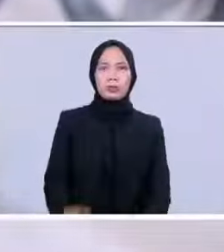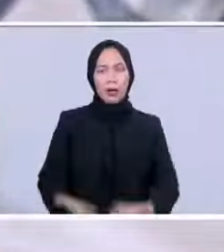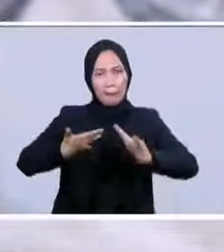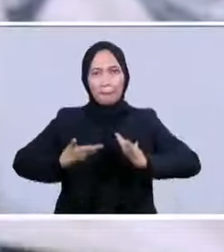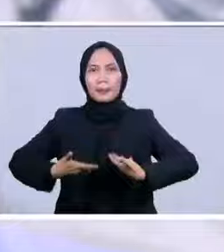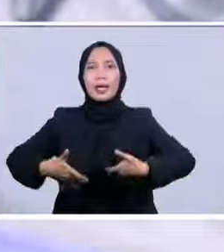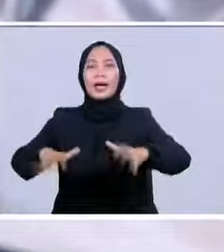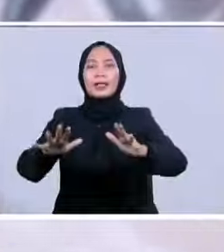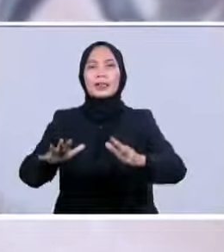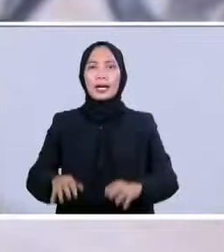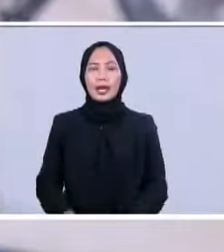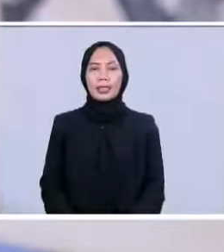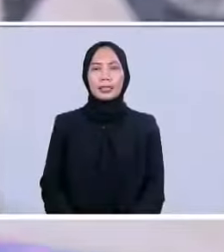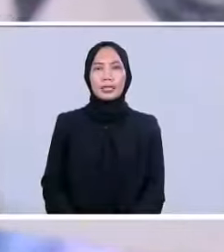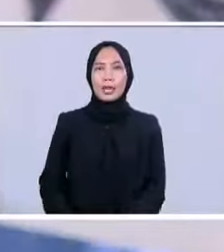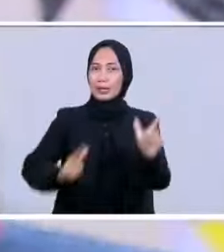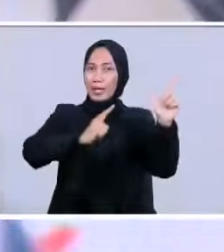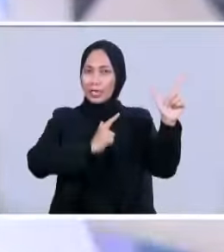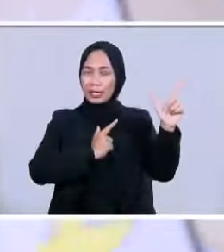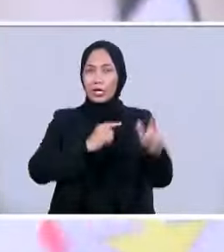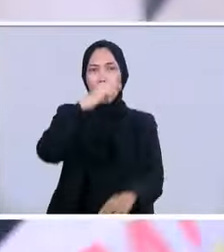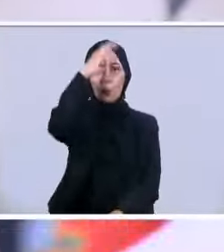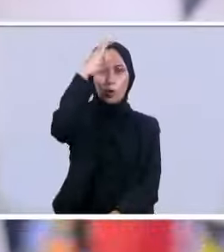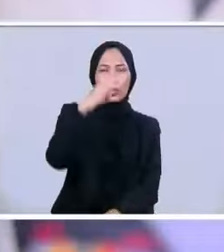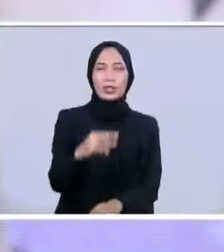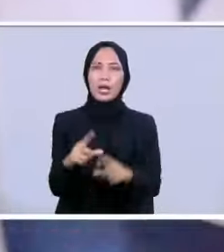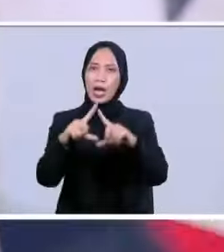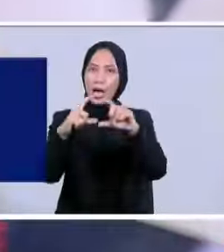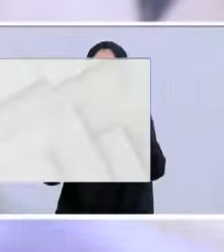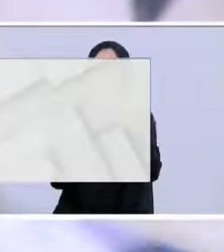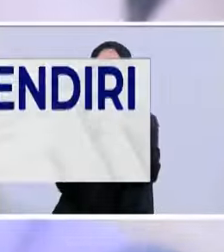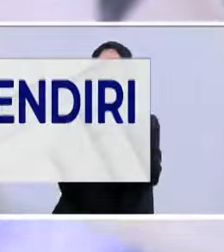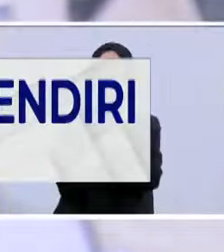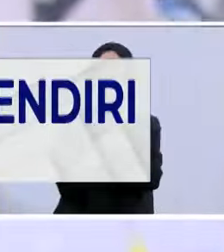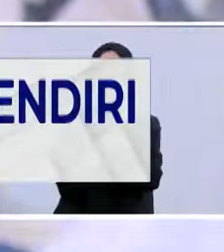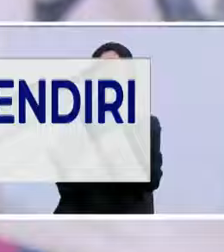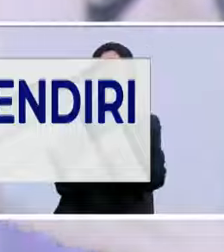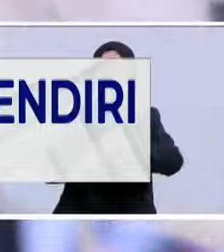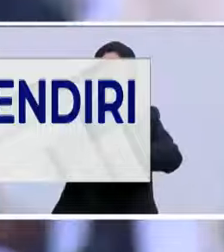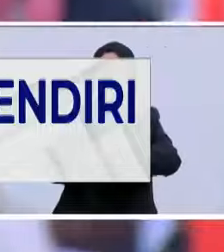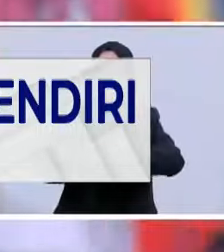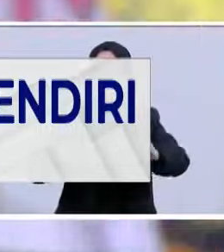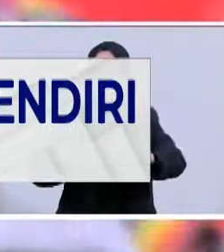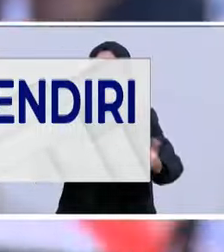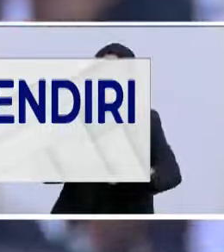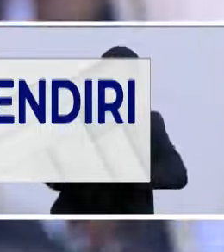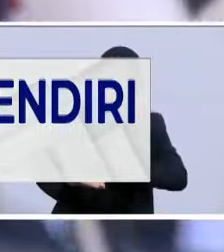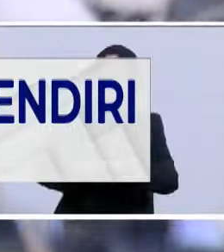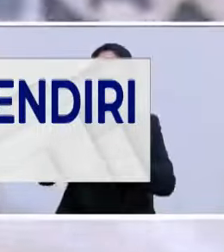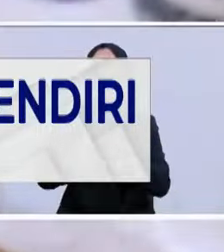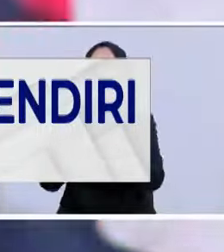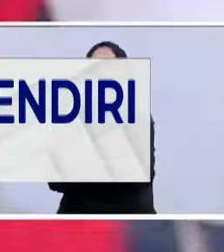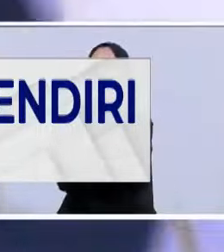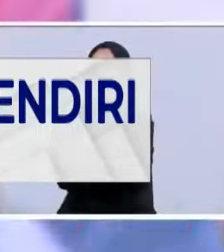Biarkan aparatur TNI, Polri, ASN bekerja melayani masyarakat.